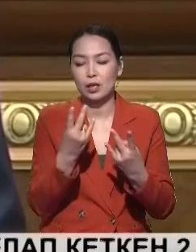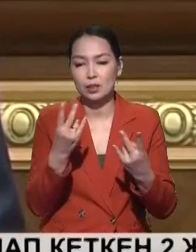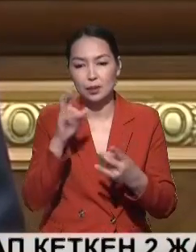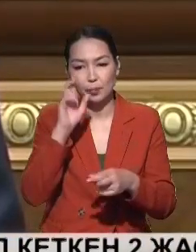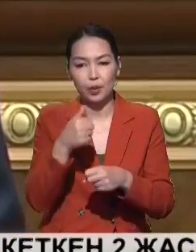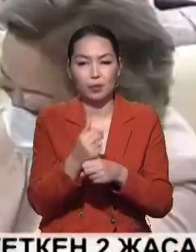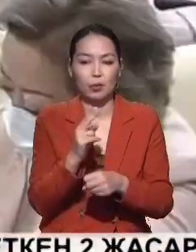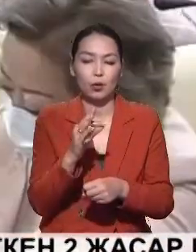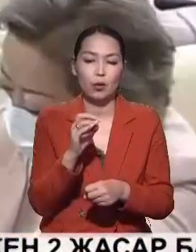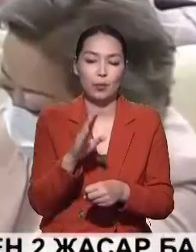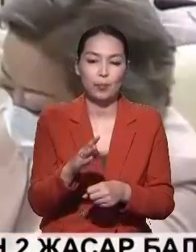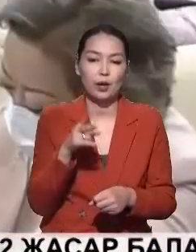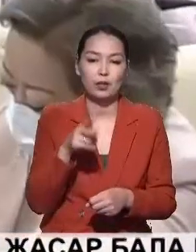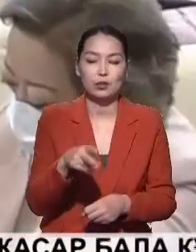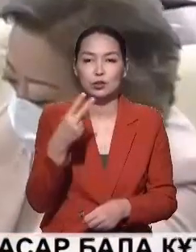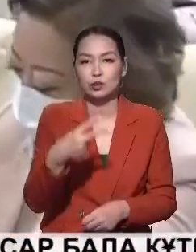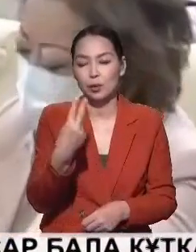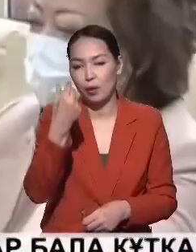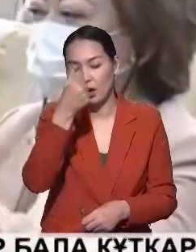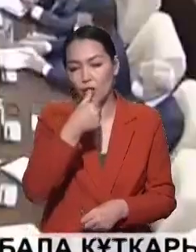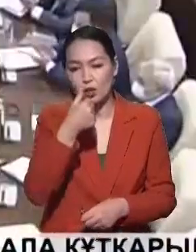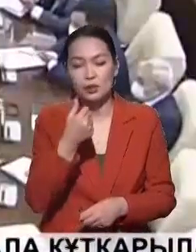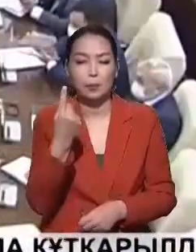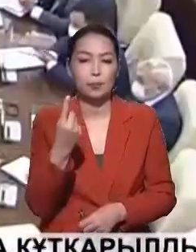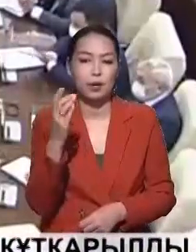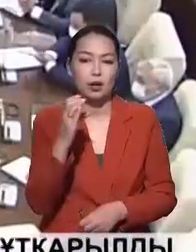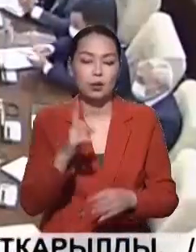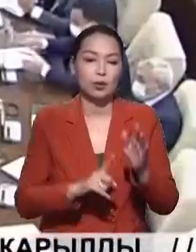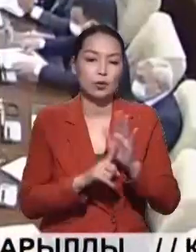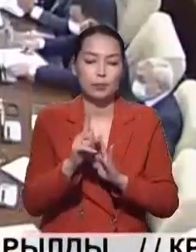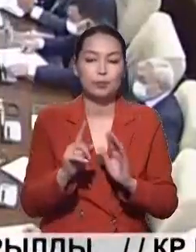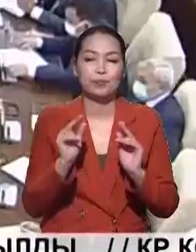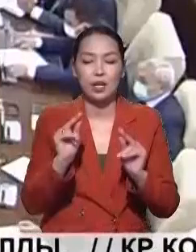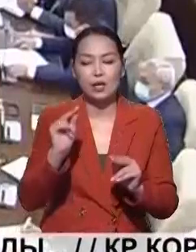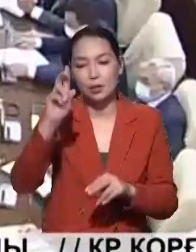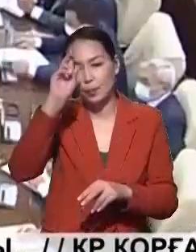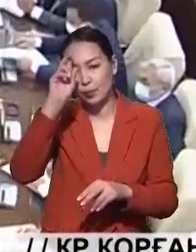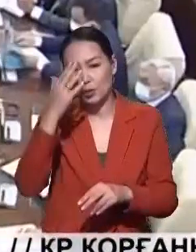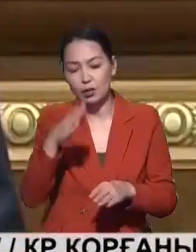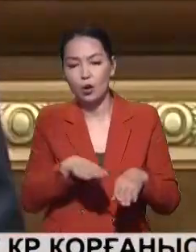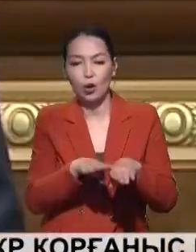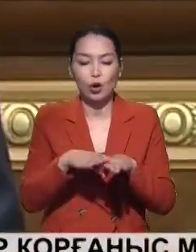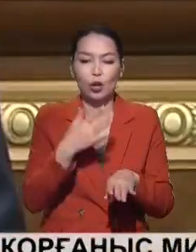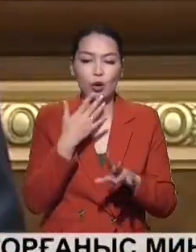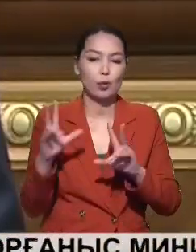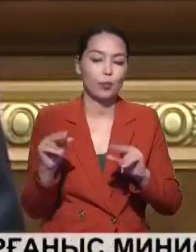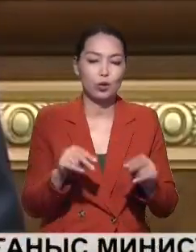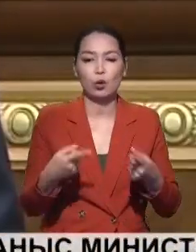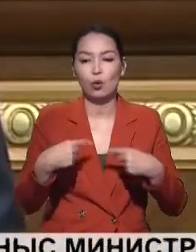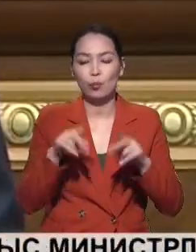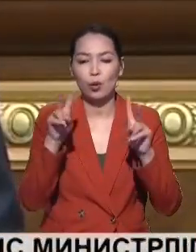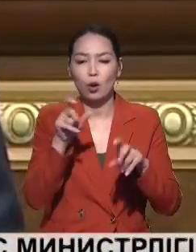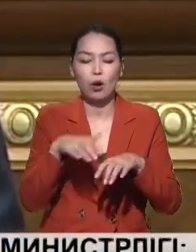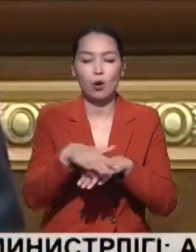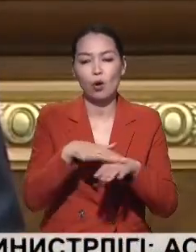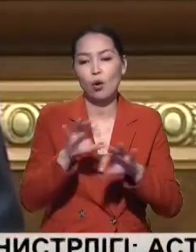Қасым Жомарт Тоқаев 2022 жылы 1 қыркүйектегі әділетті мемлекет, бір тұтас ұлт, берекелі қоғам атты халыққа